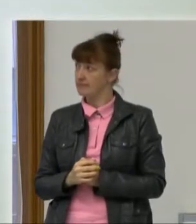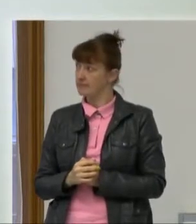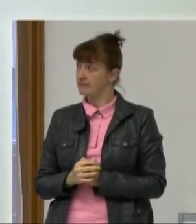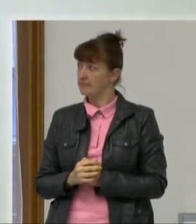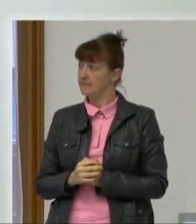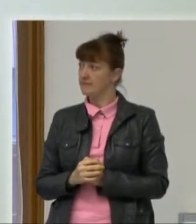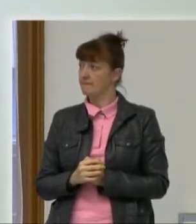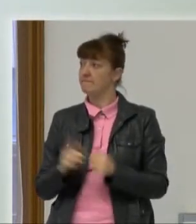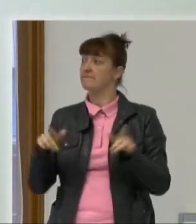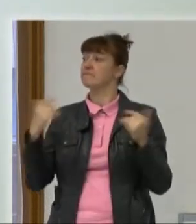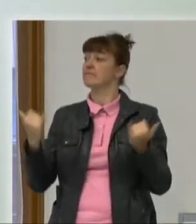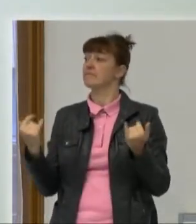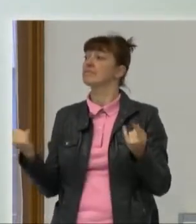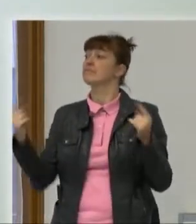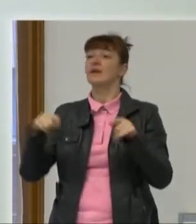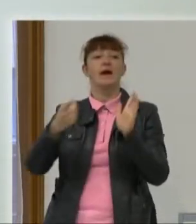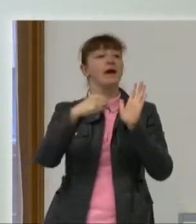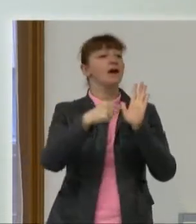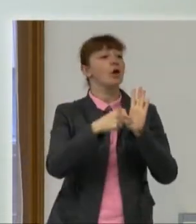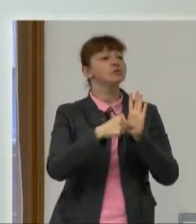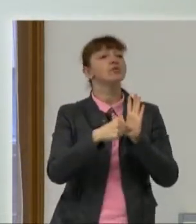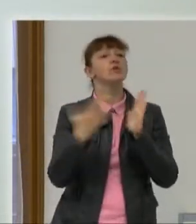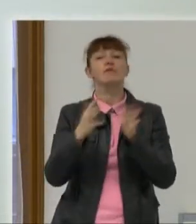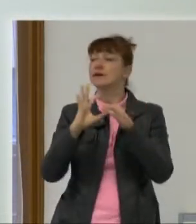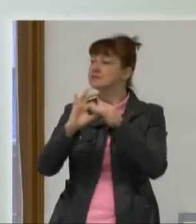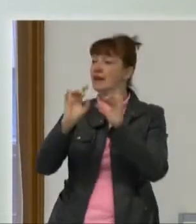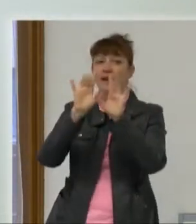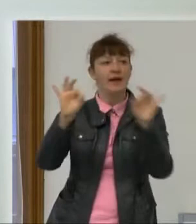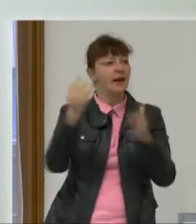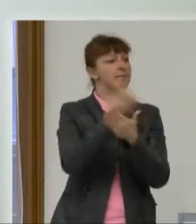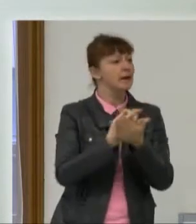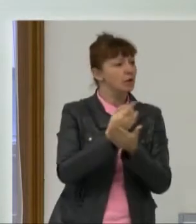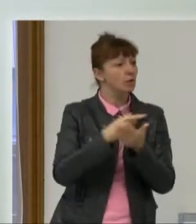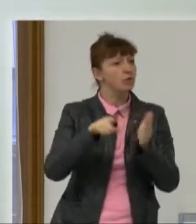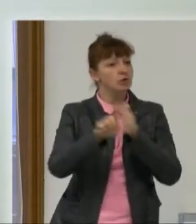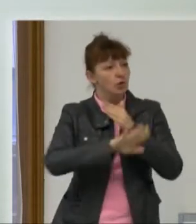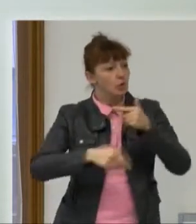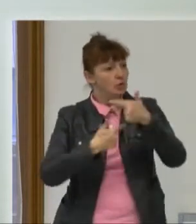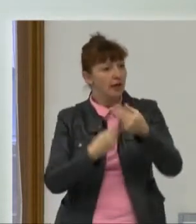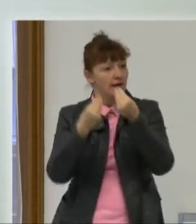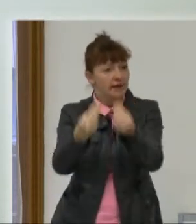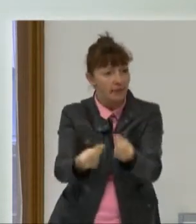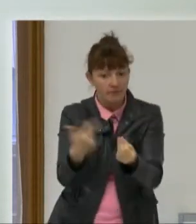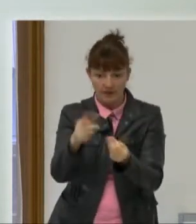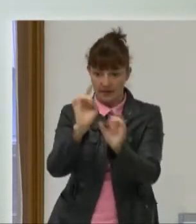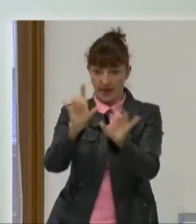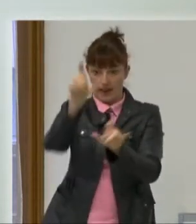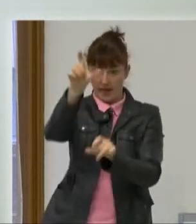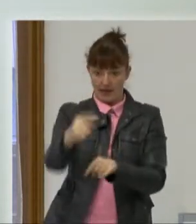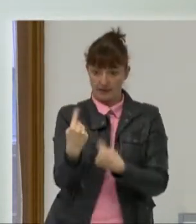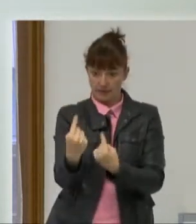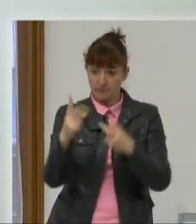Damit komme ich zu den Herausforderungen an die Lehrerinnenbildung, die ja die Grundlagen dafür legen soll, dass Lehrer in der Lage sind,